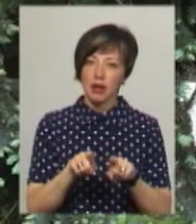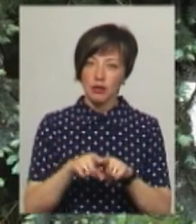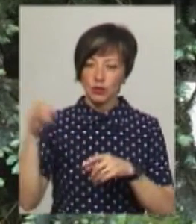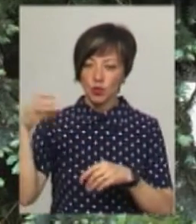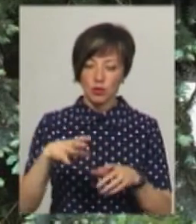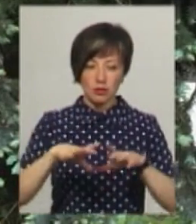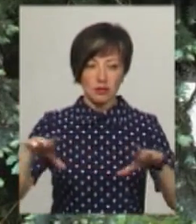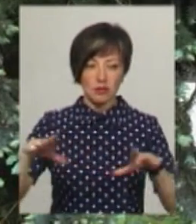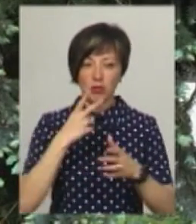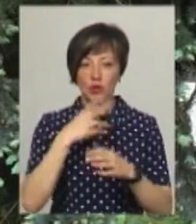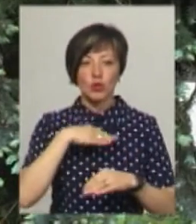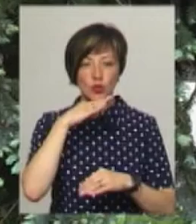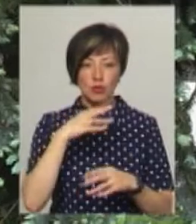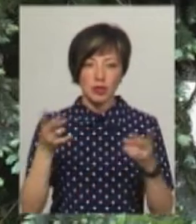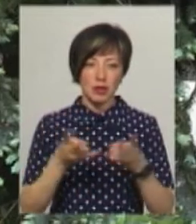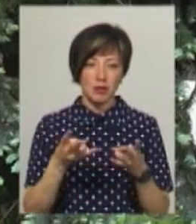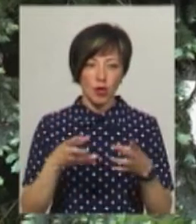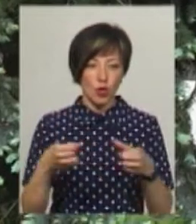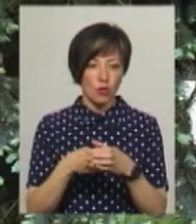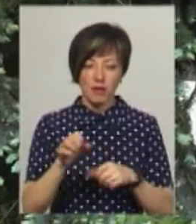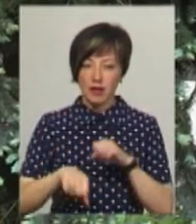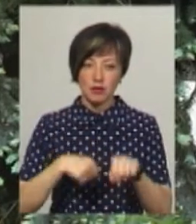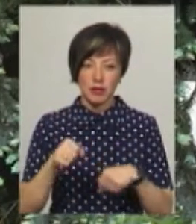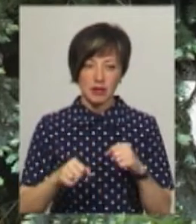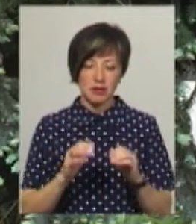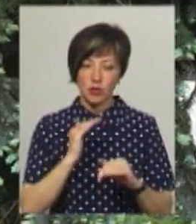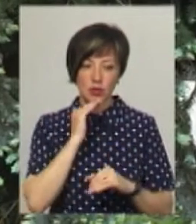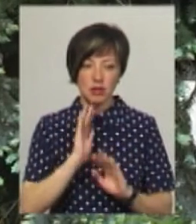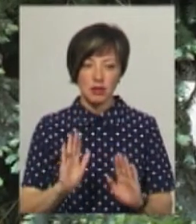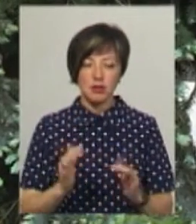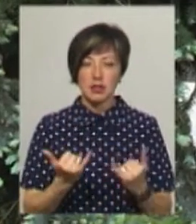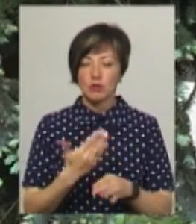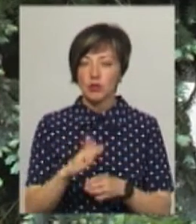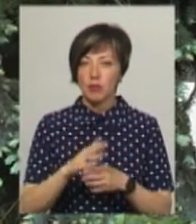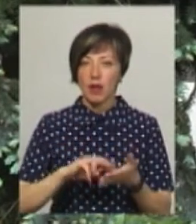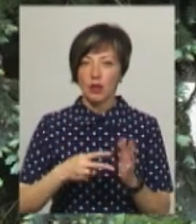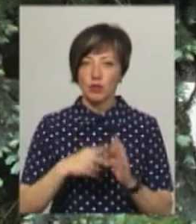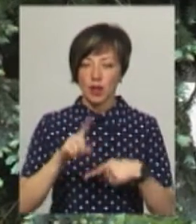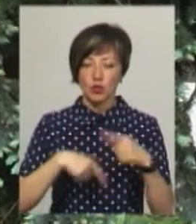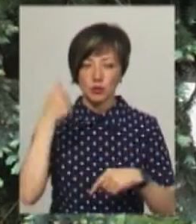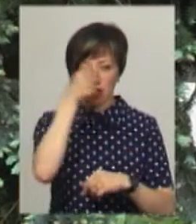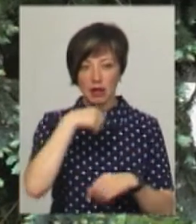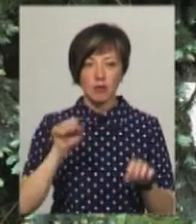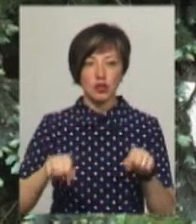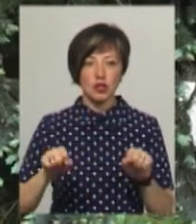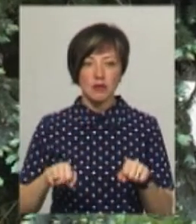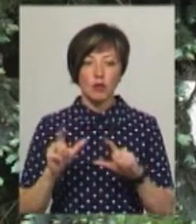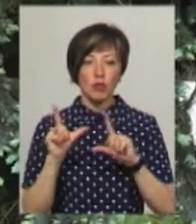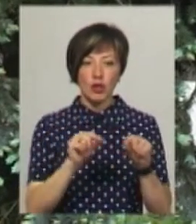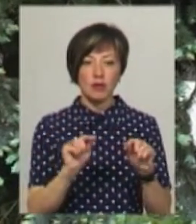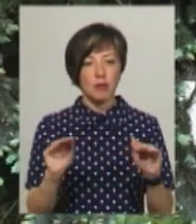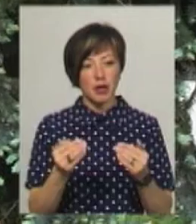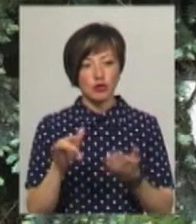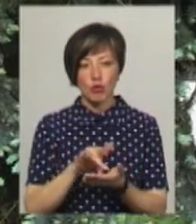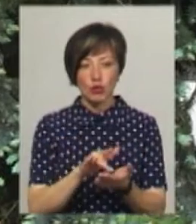буде досить абсолютно покрити потреби цілої групи велосипедистів. Ми, до речі, вже зараз потихеньку плануємо десь на наступний рік, можливо, вже поїхати в